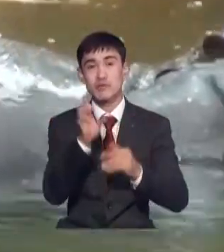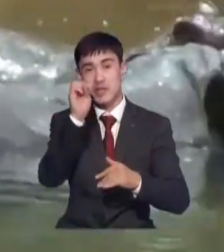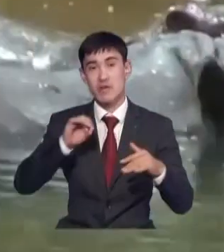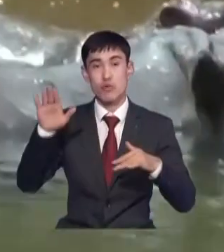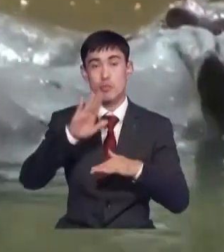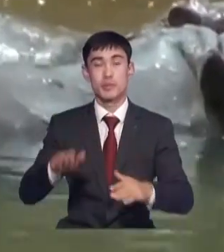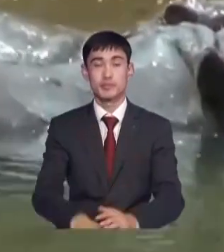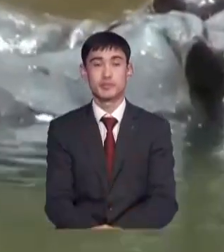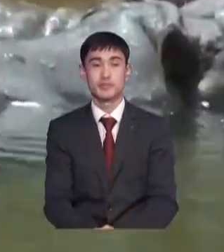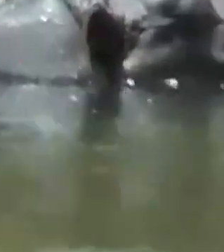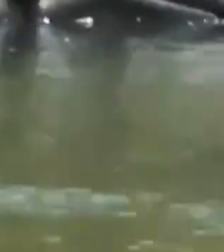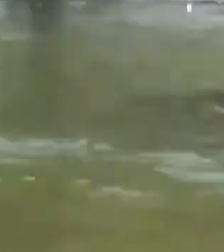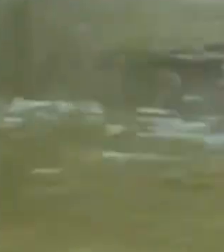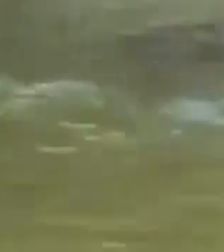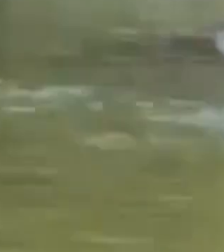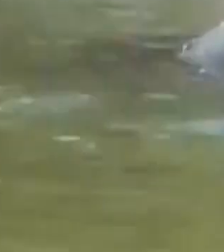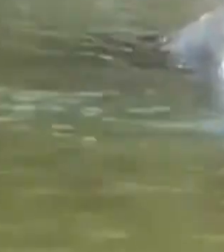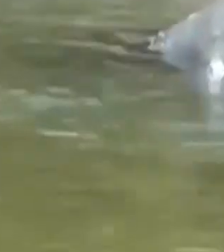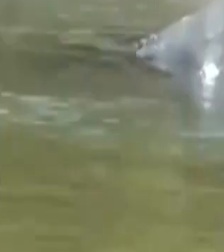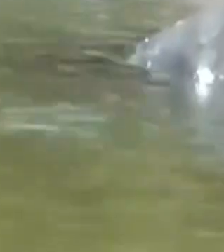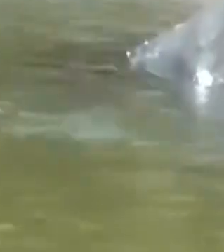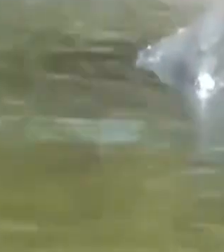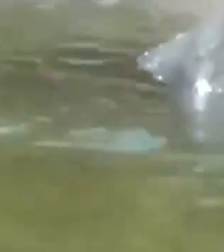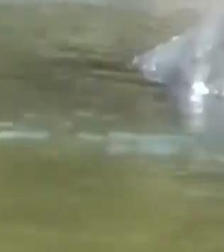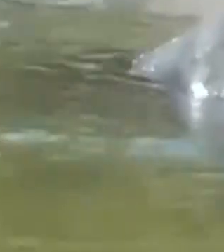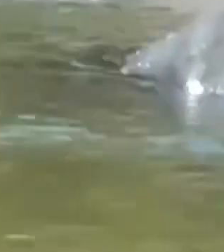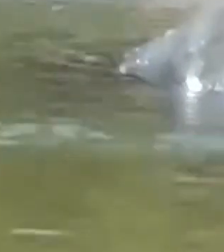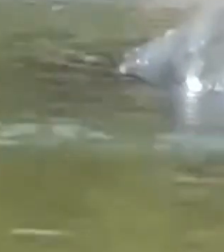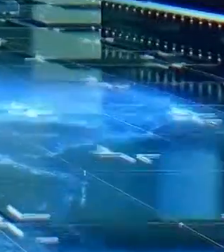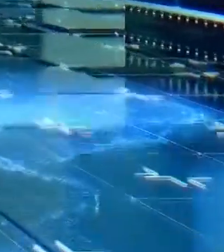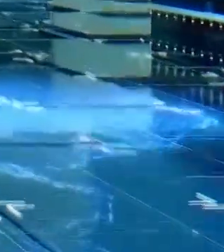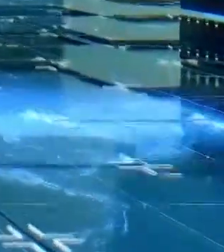Европе. Карина Закриева, по материалам интернет-ресурсов.